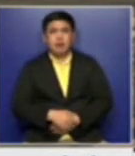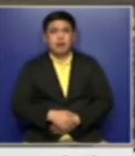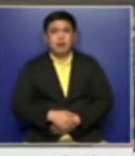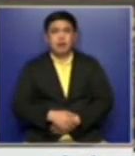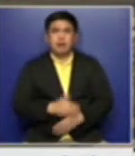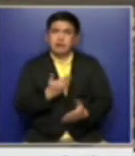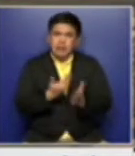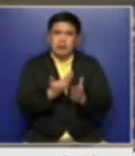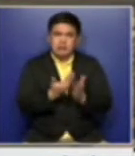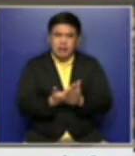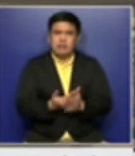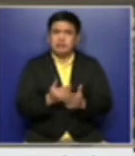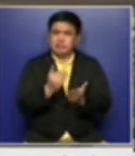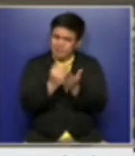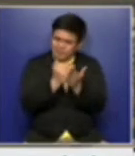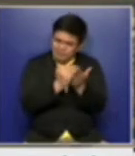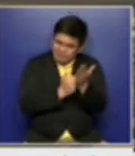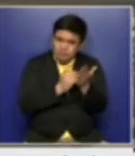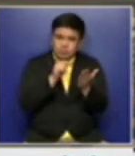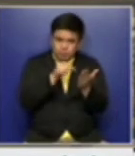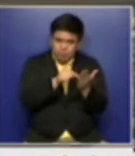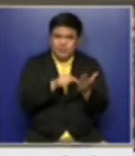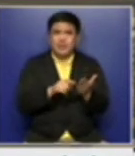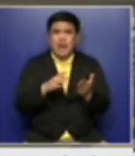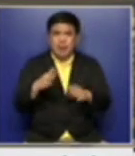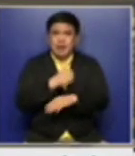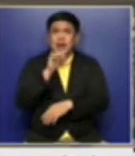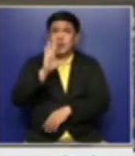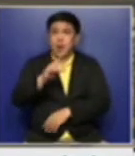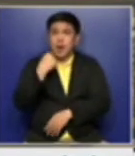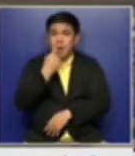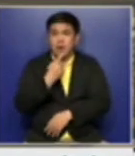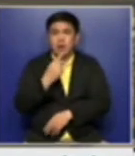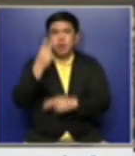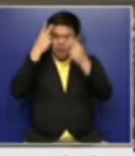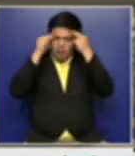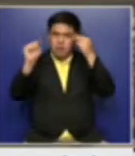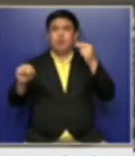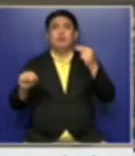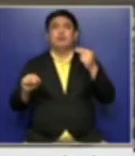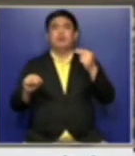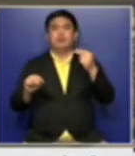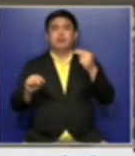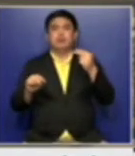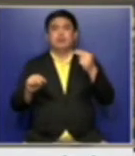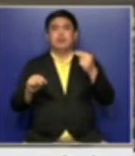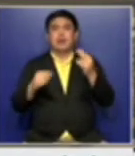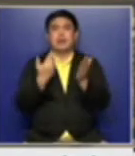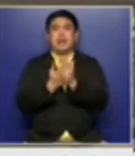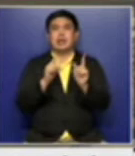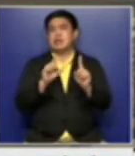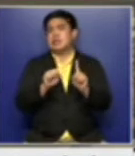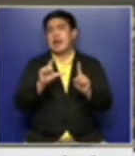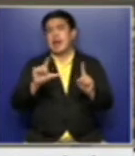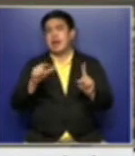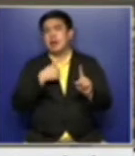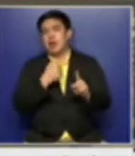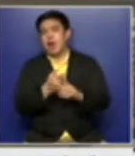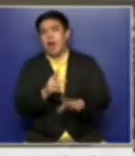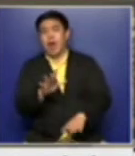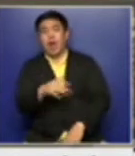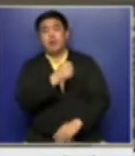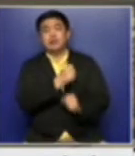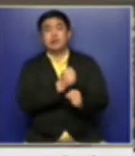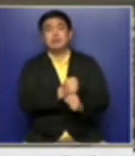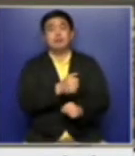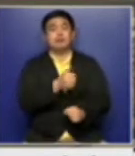ราะการใช้จ่ายเงินดังกล่าวนั้นอยู่ในอำนาจของนายกรัฐมนตรีจึงทำให้สภาผู้แทน